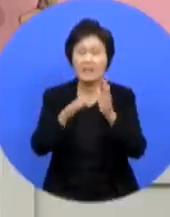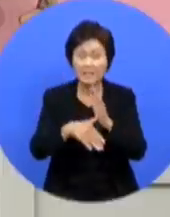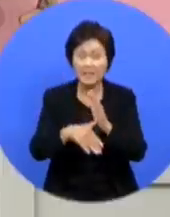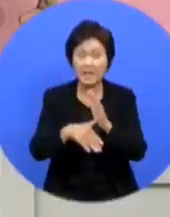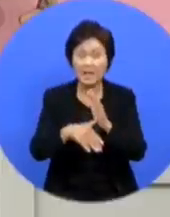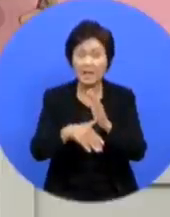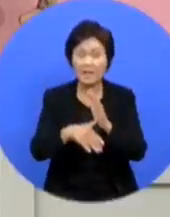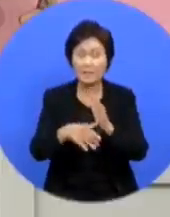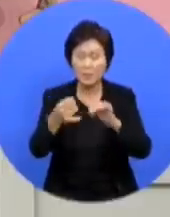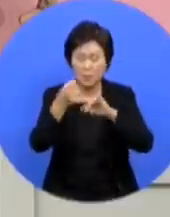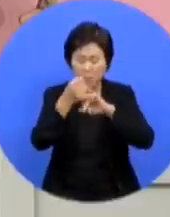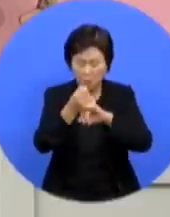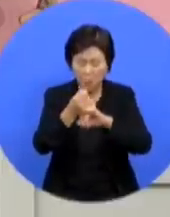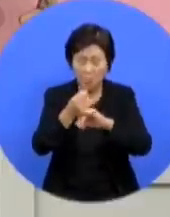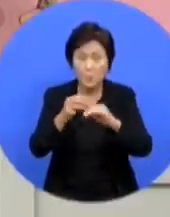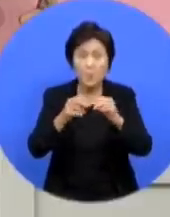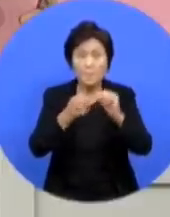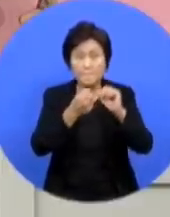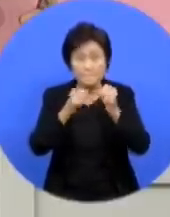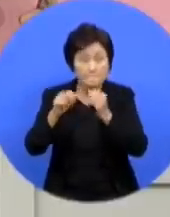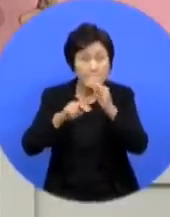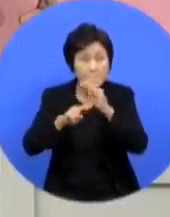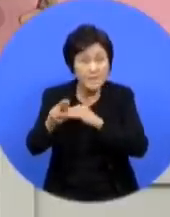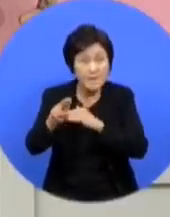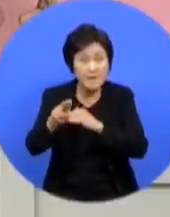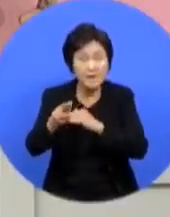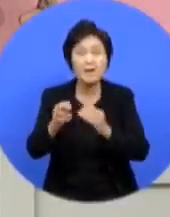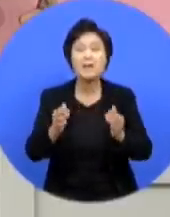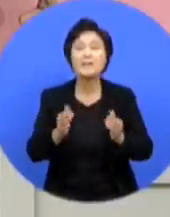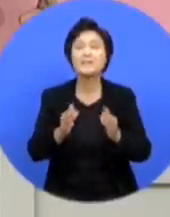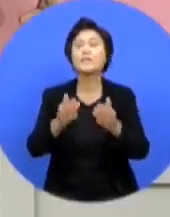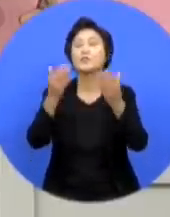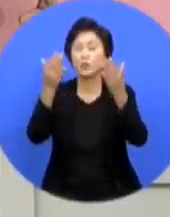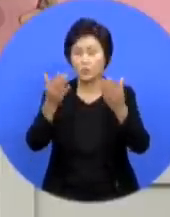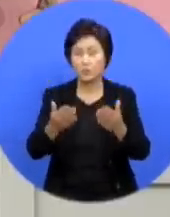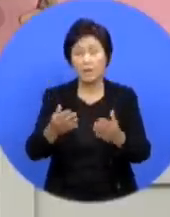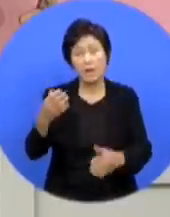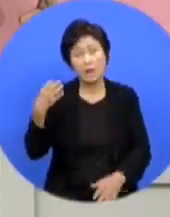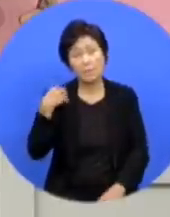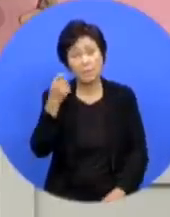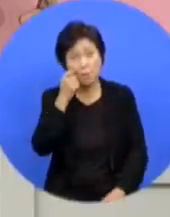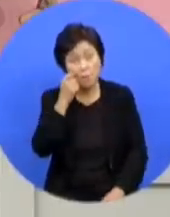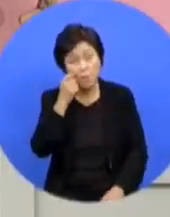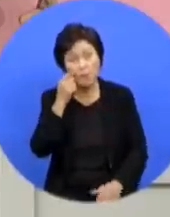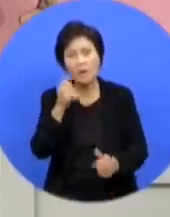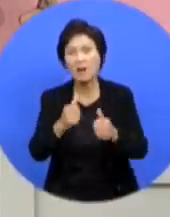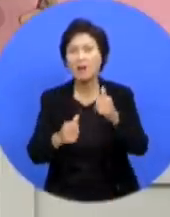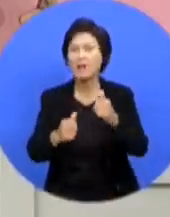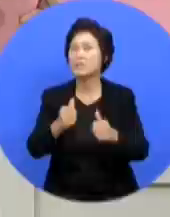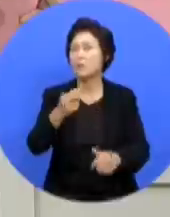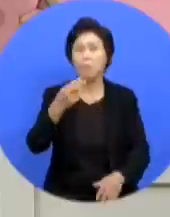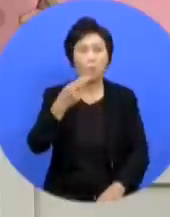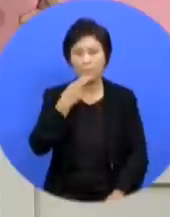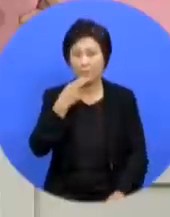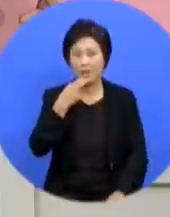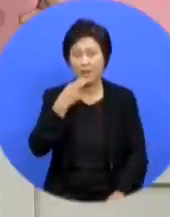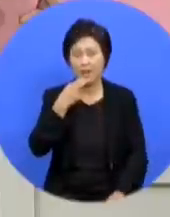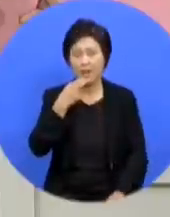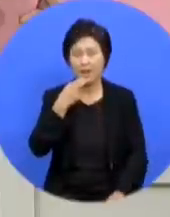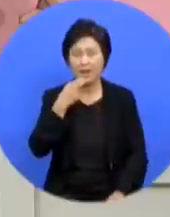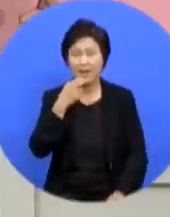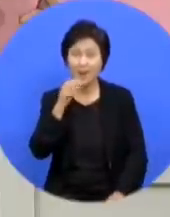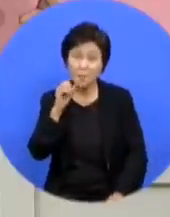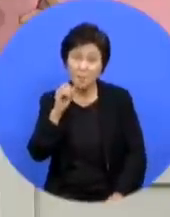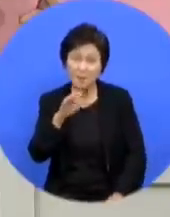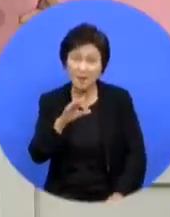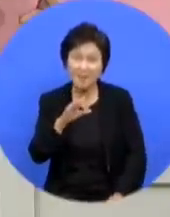주신다. 감당치 못할 시험은 당하지 않게 하신다. 그러지 않았느냐 하니까 너무 기뻐하면서 아